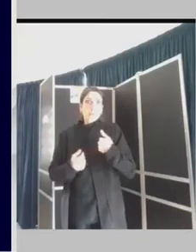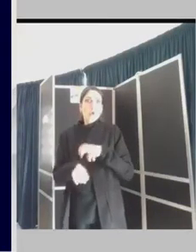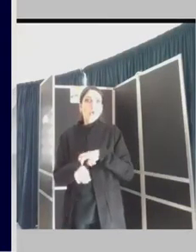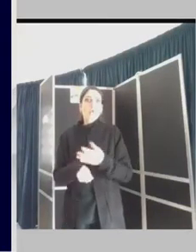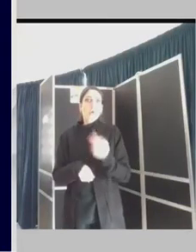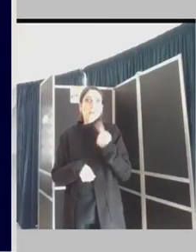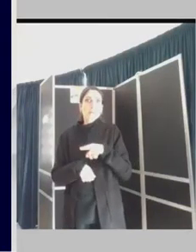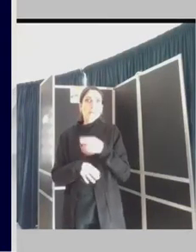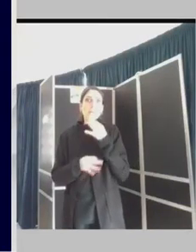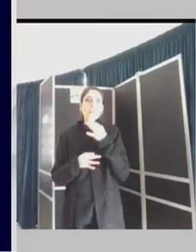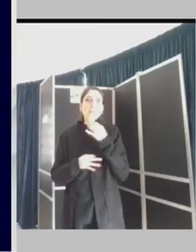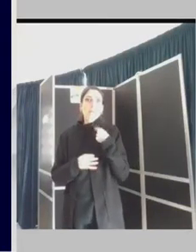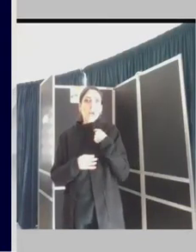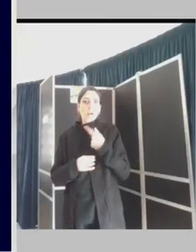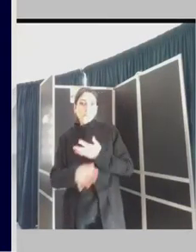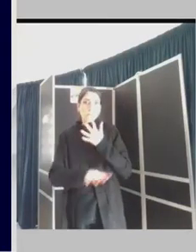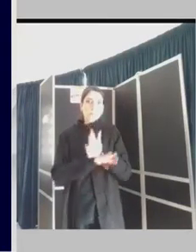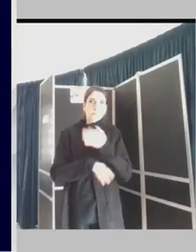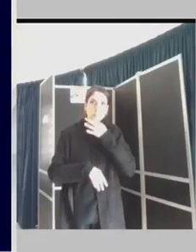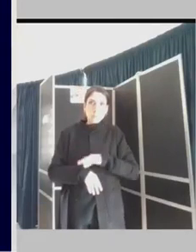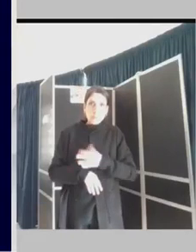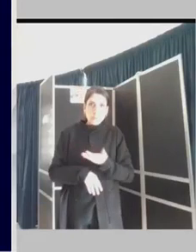perché comunque quando si va